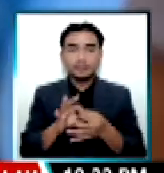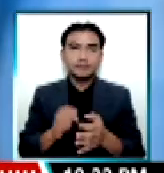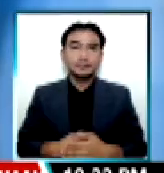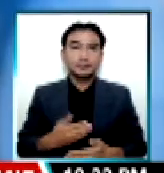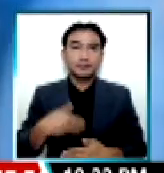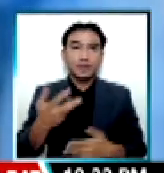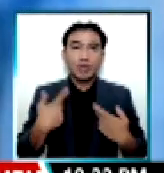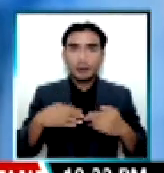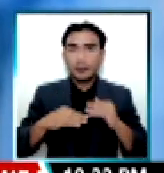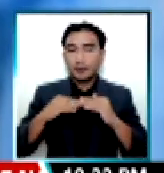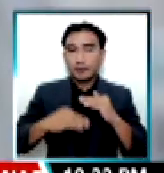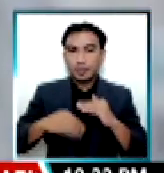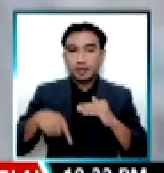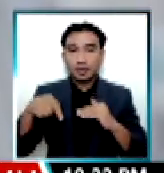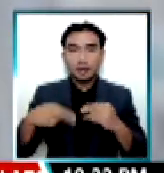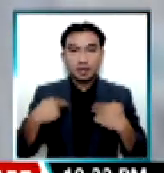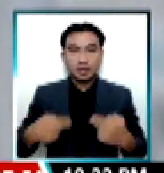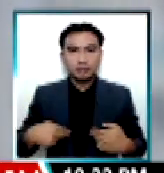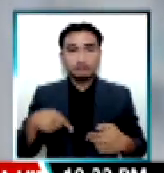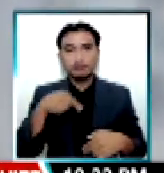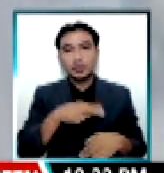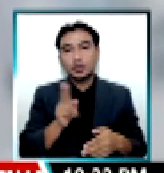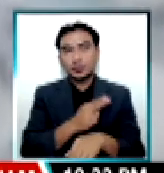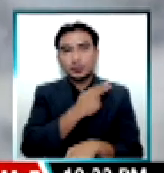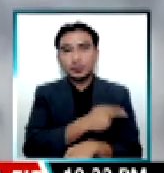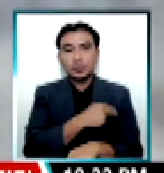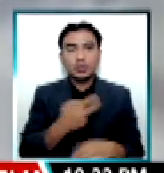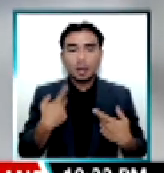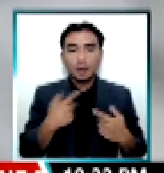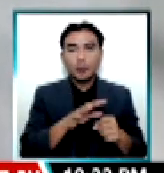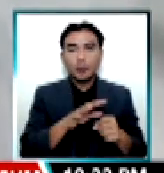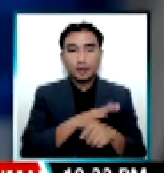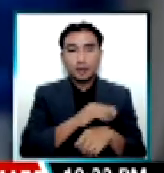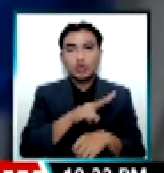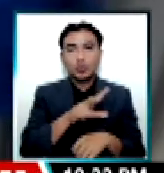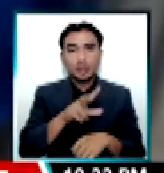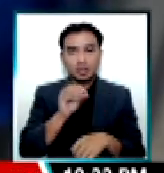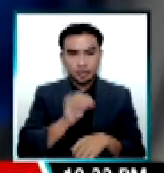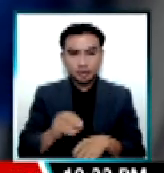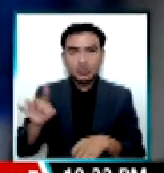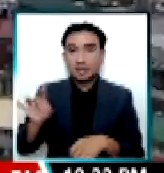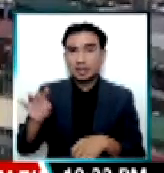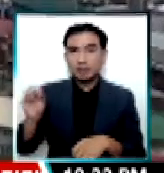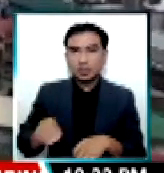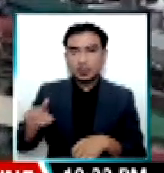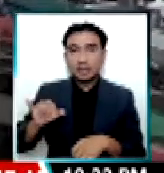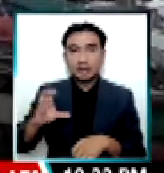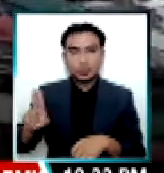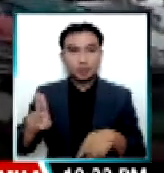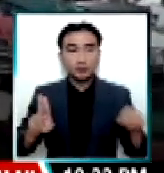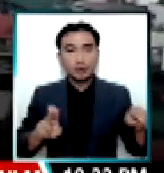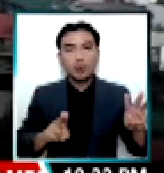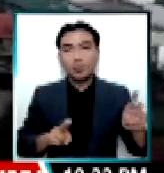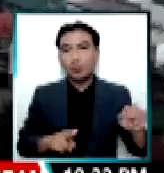healthcare utilization. 23% na okupado mga ward beds at 18% naman okupado sa ICU beds.